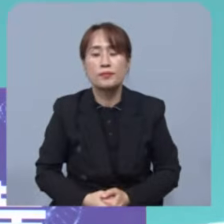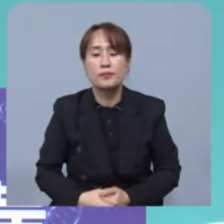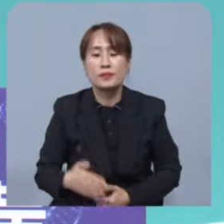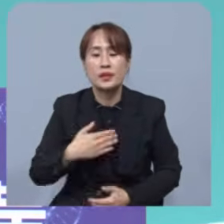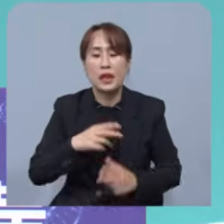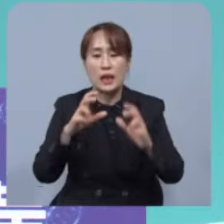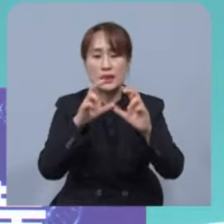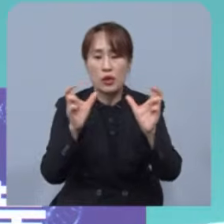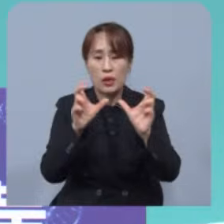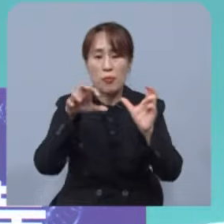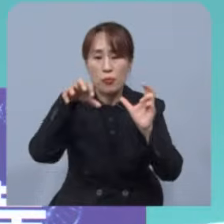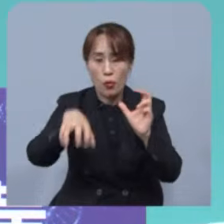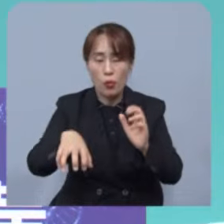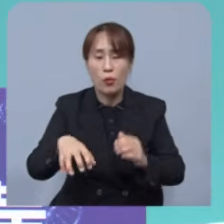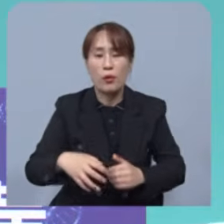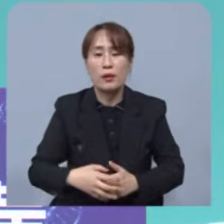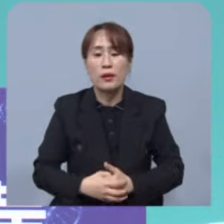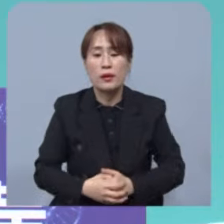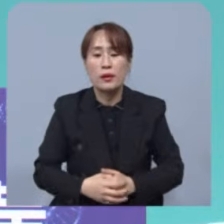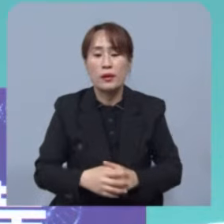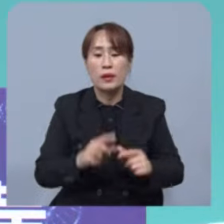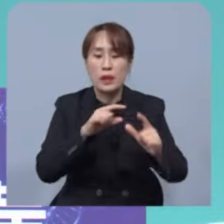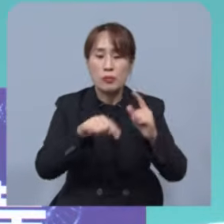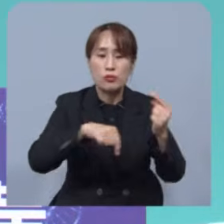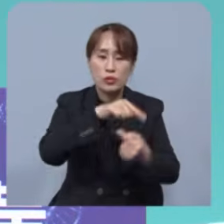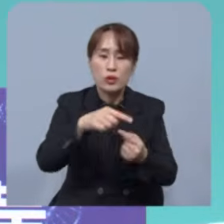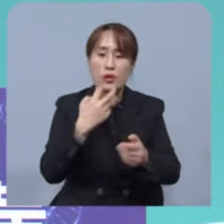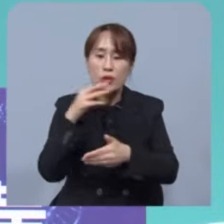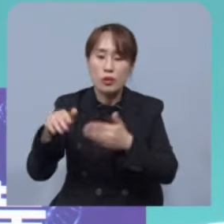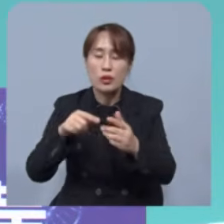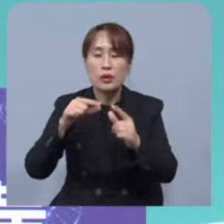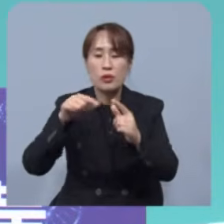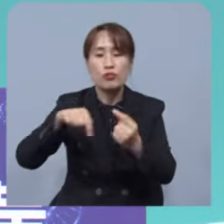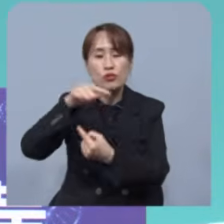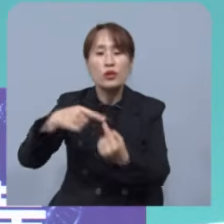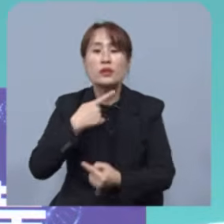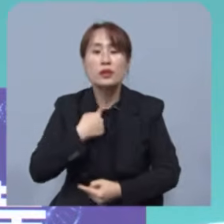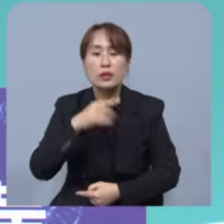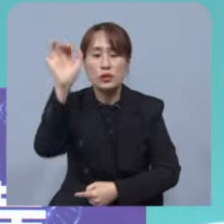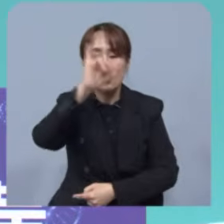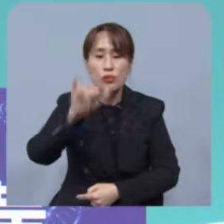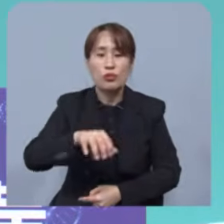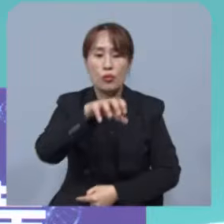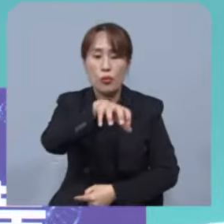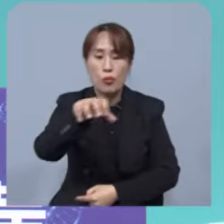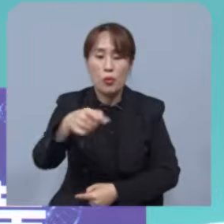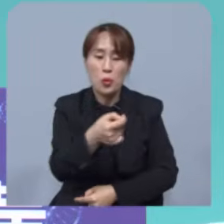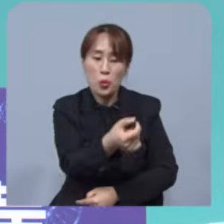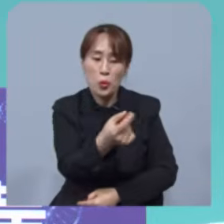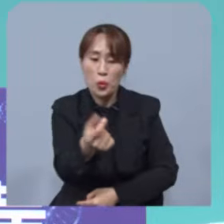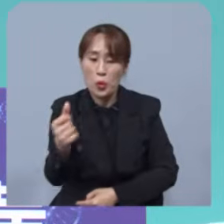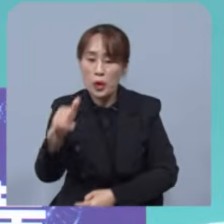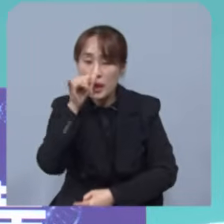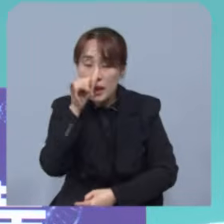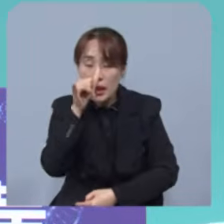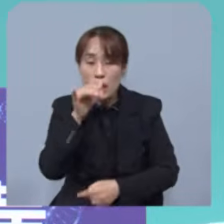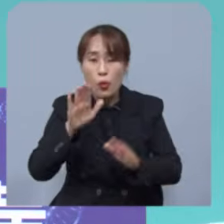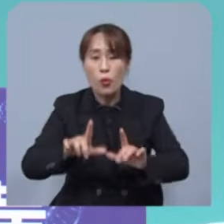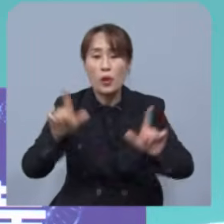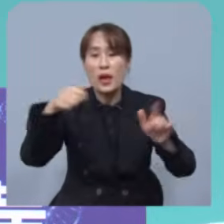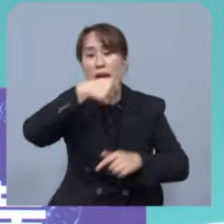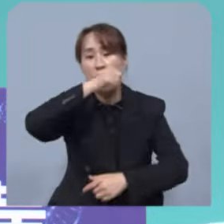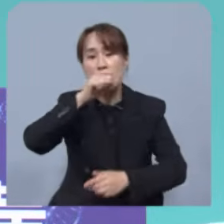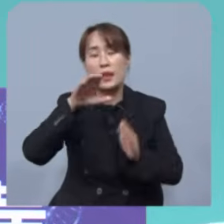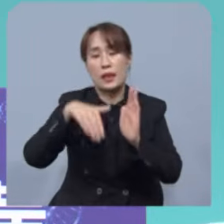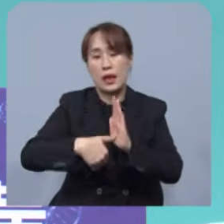이제 성남에서도 일부 하고 경기도에서도 하고 있는데 전국 단위로 조금씩 하고 있는 게 있어서 이번 올해